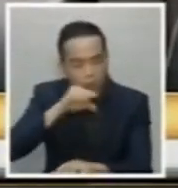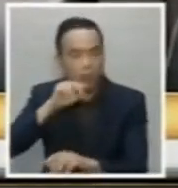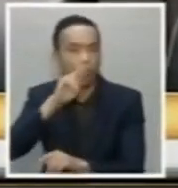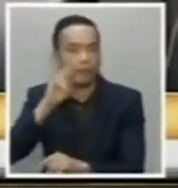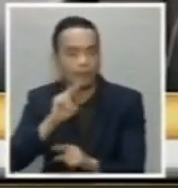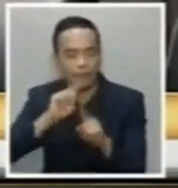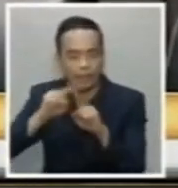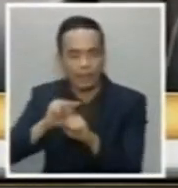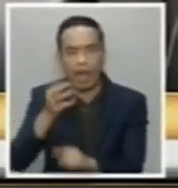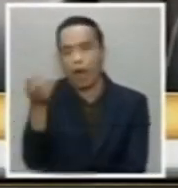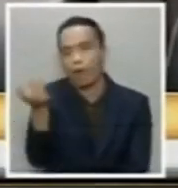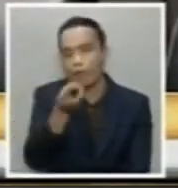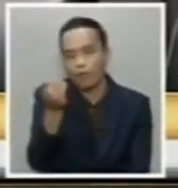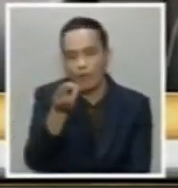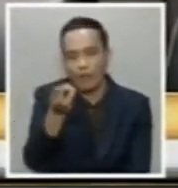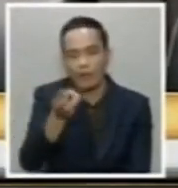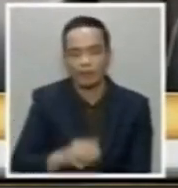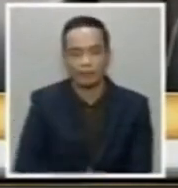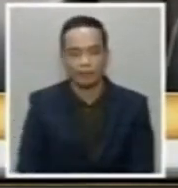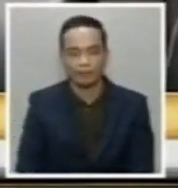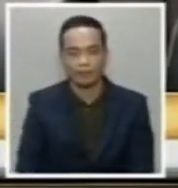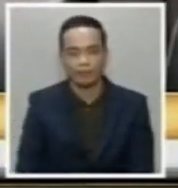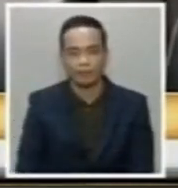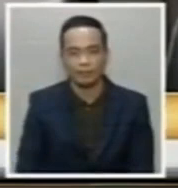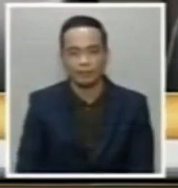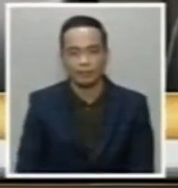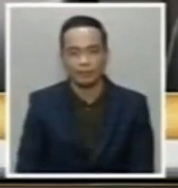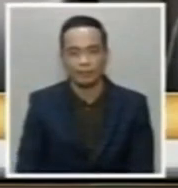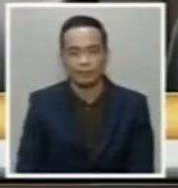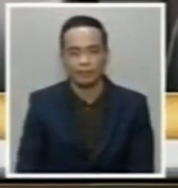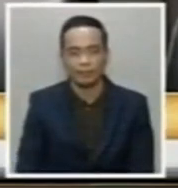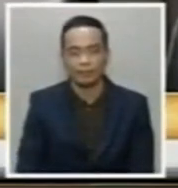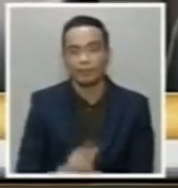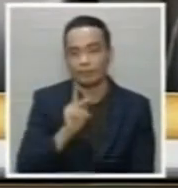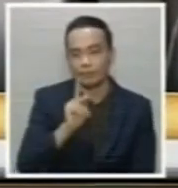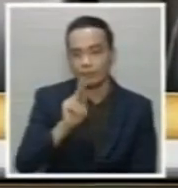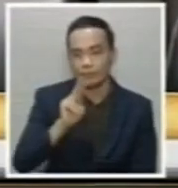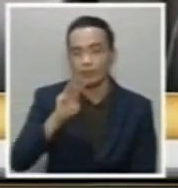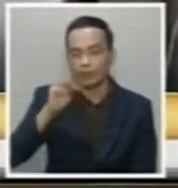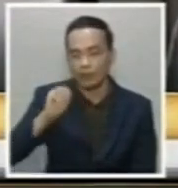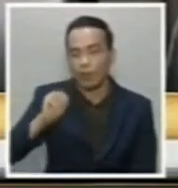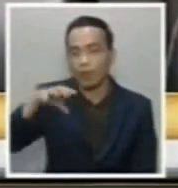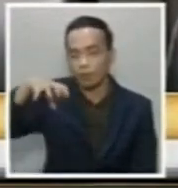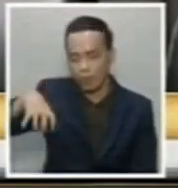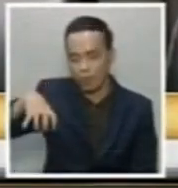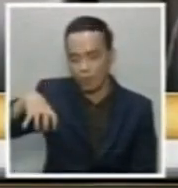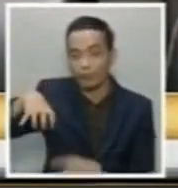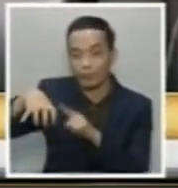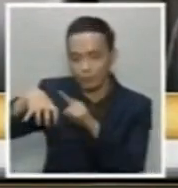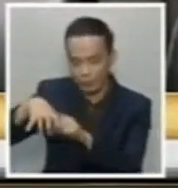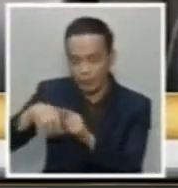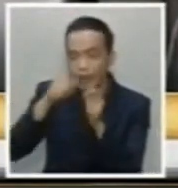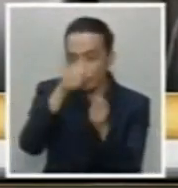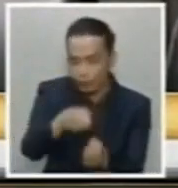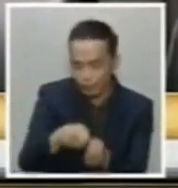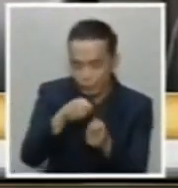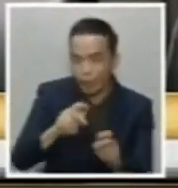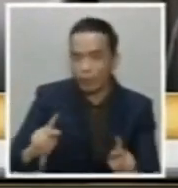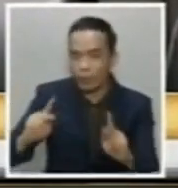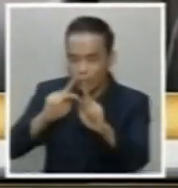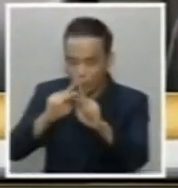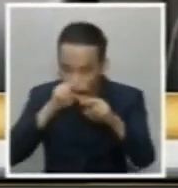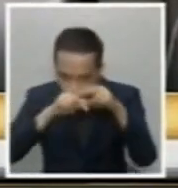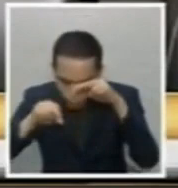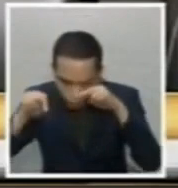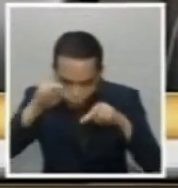ล้านลูกบาศก์เมตรต่อปีเท่านั้นท่านประธานครับกรมชลประทานกระทรวงเกษตรและสหกรณ์ได้ศึกษาความเหมาะสม